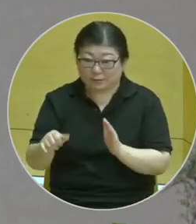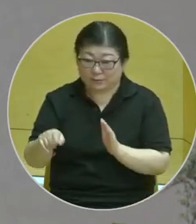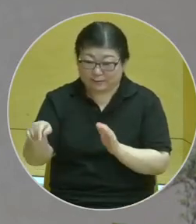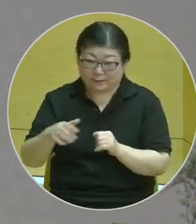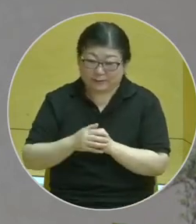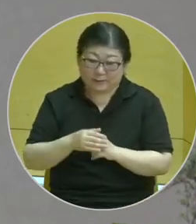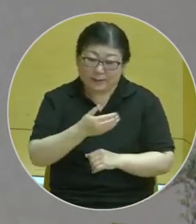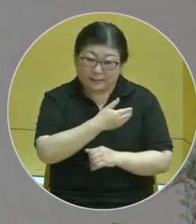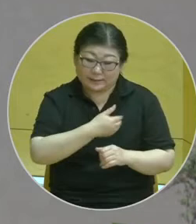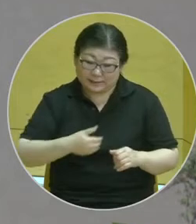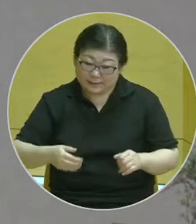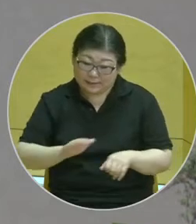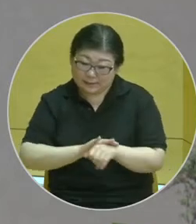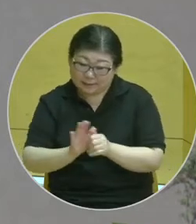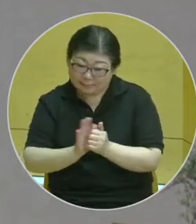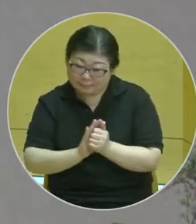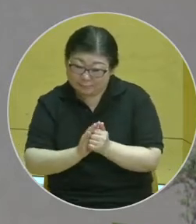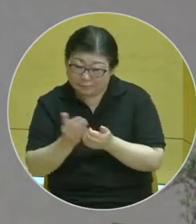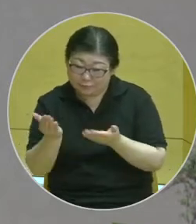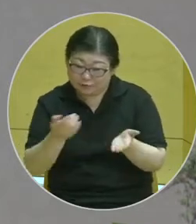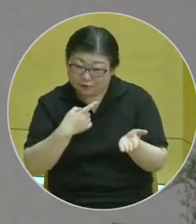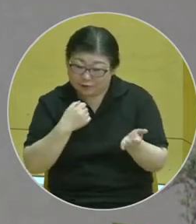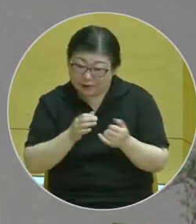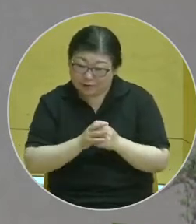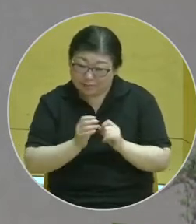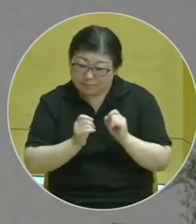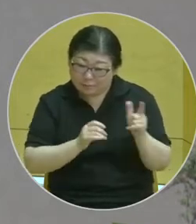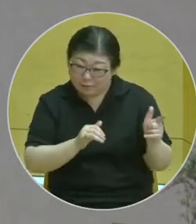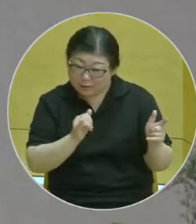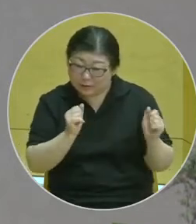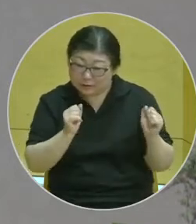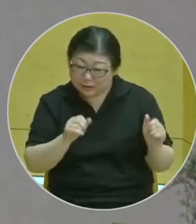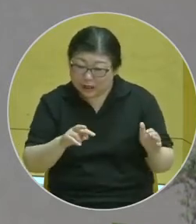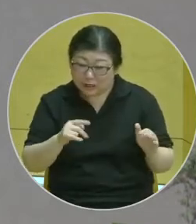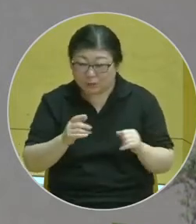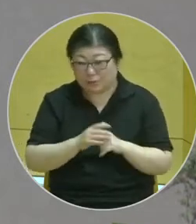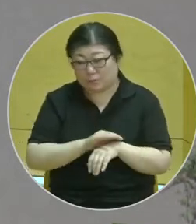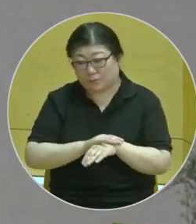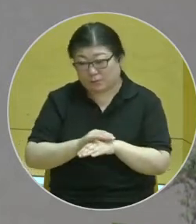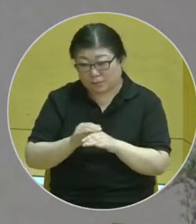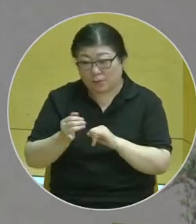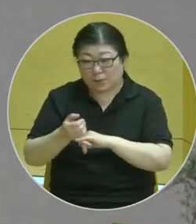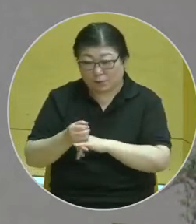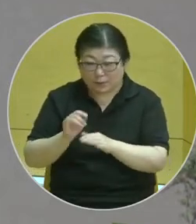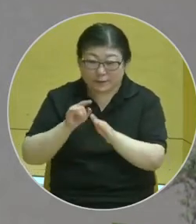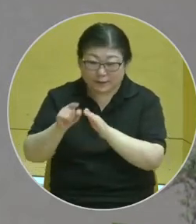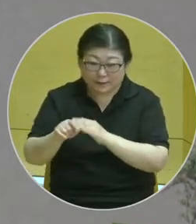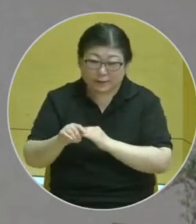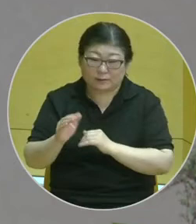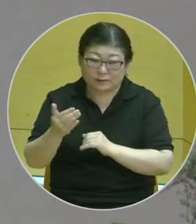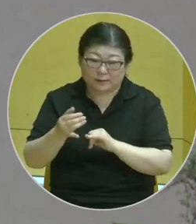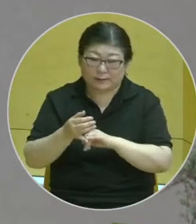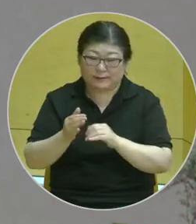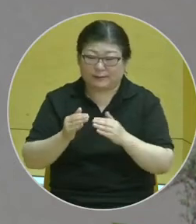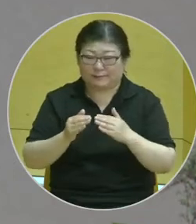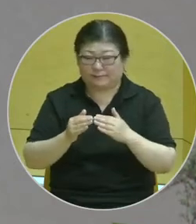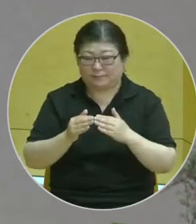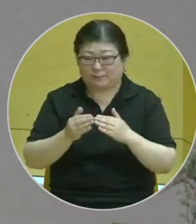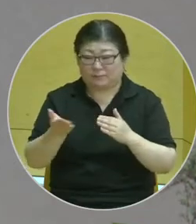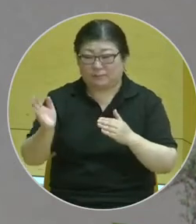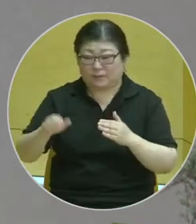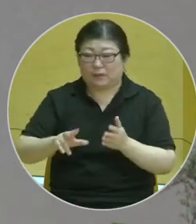대접해 주 어떤 멀리서라도 꼭 찾아가야 만드는 그 그런 집입니다 근데 문제가 생겼습니다